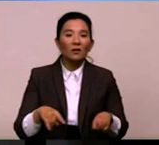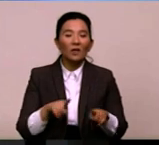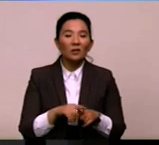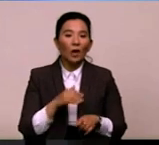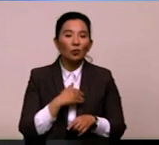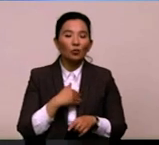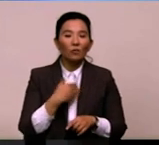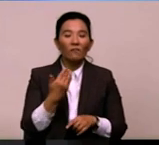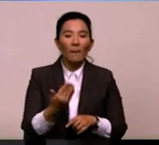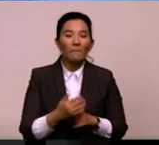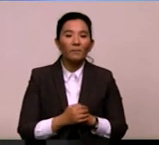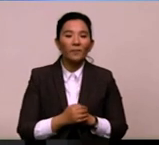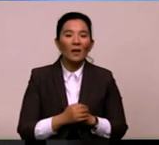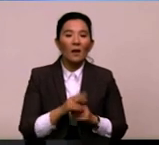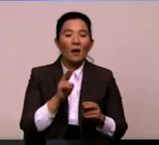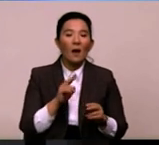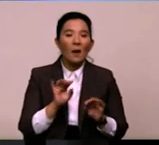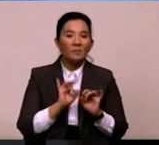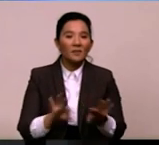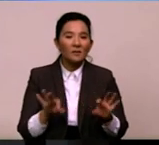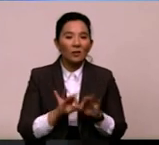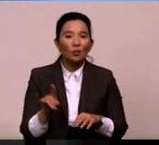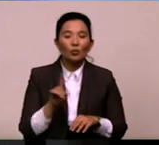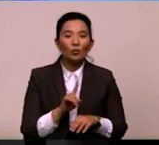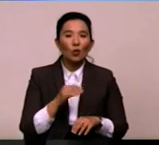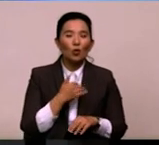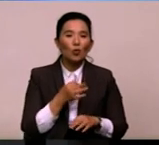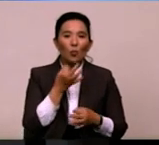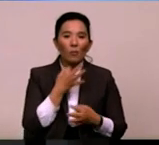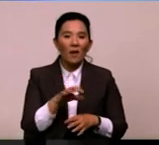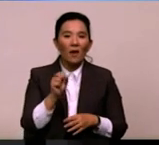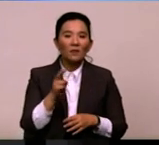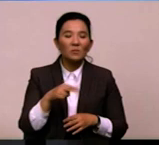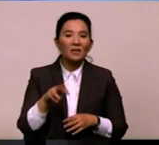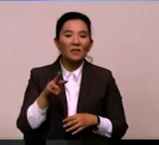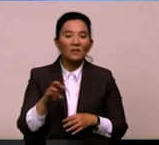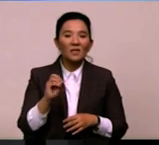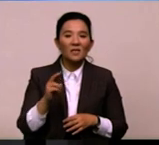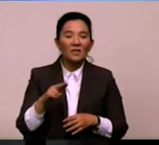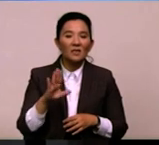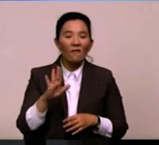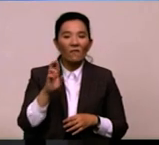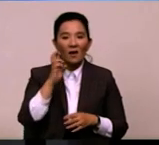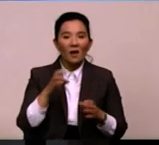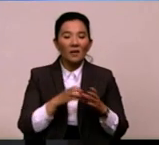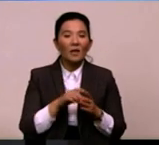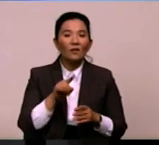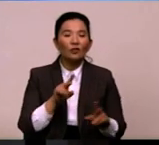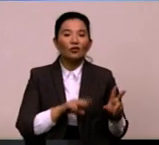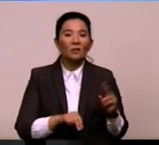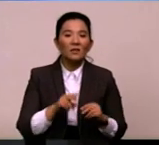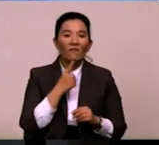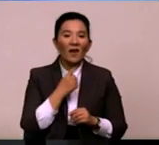вам сделать пояснение, что любая административная единица в ханстве, она